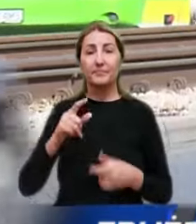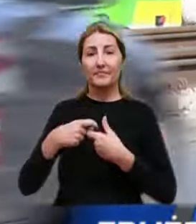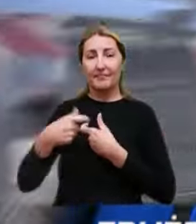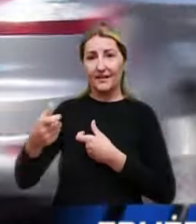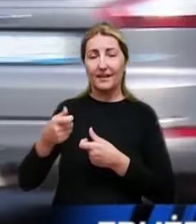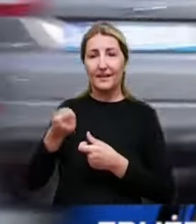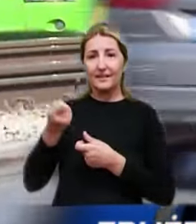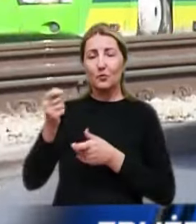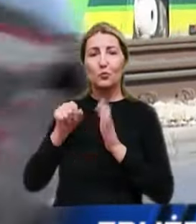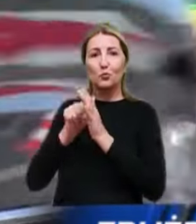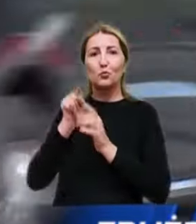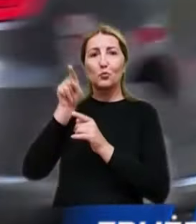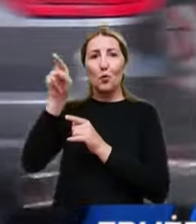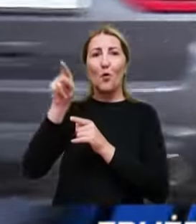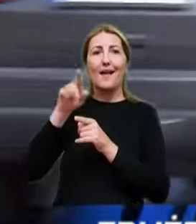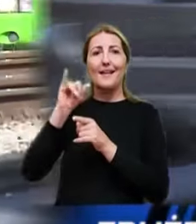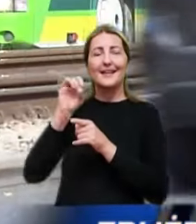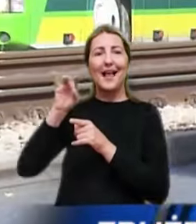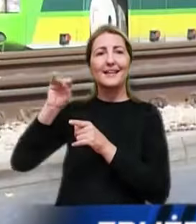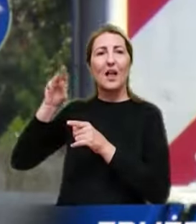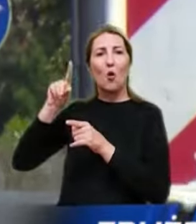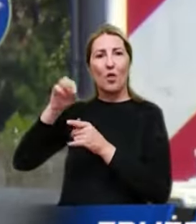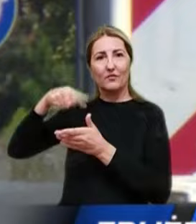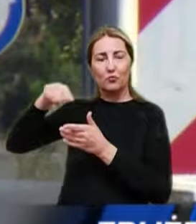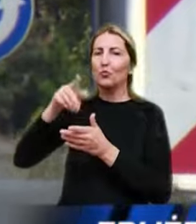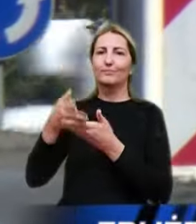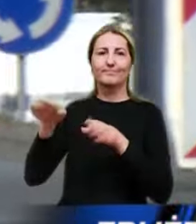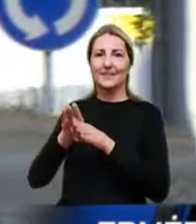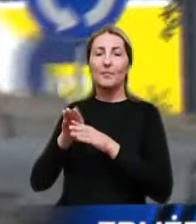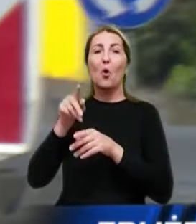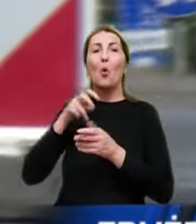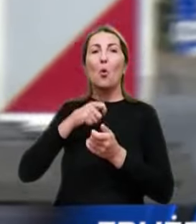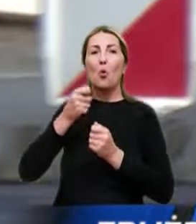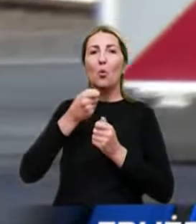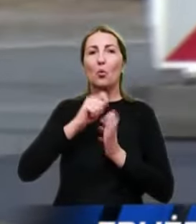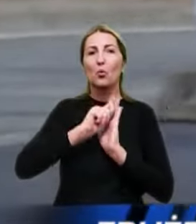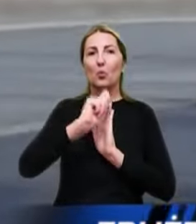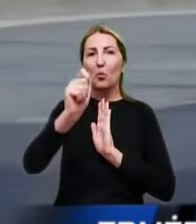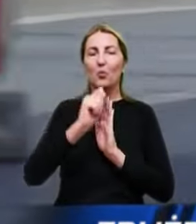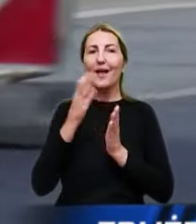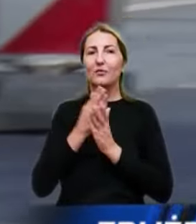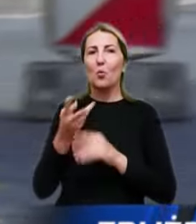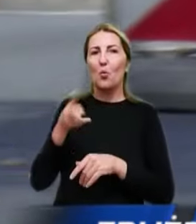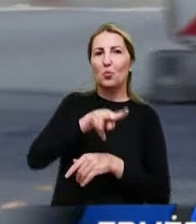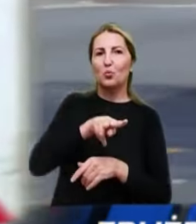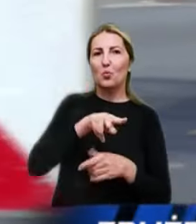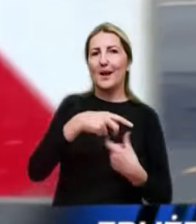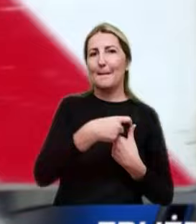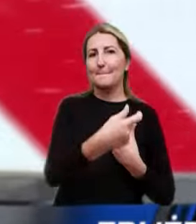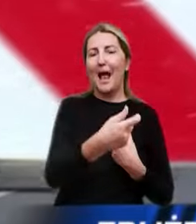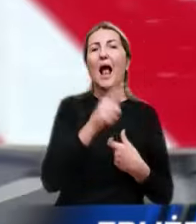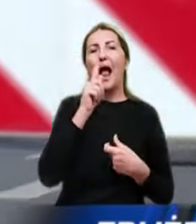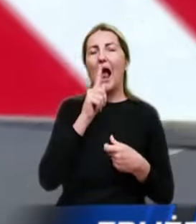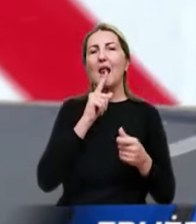Ronda Jagiellonów został wyłączony. Ruch odbywa się tylko tym drugim pasem, ale z ograniczeniem